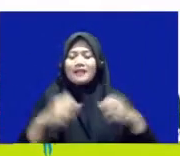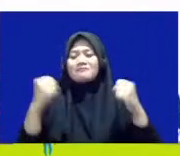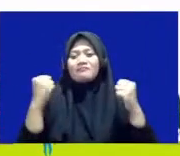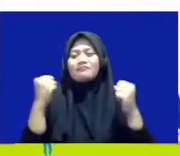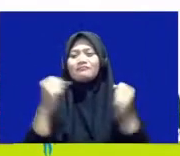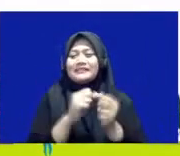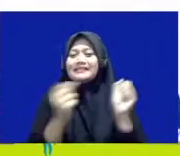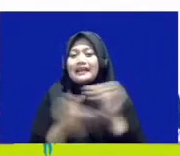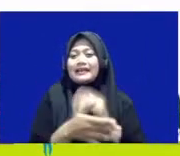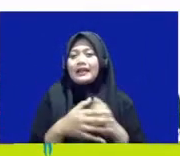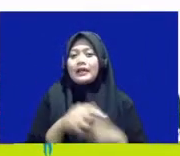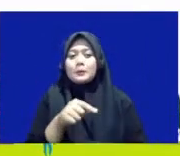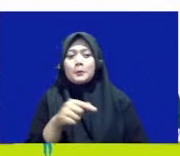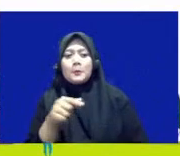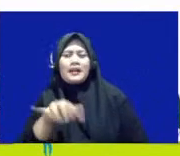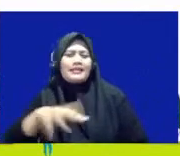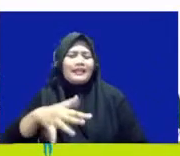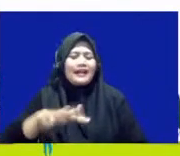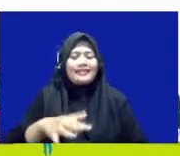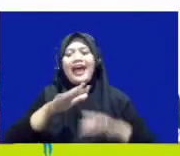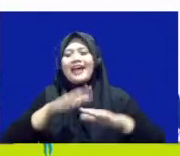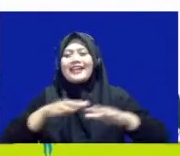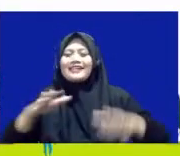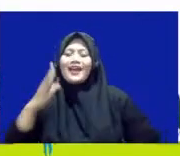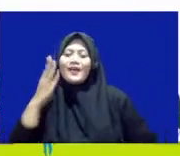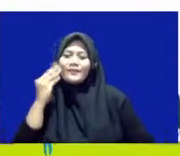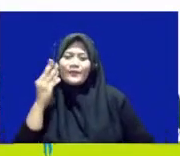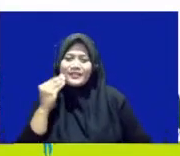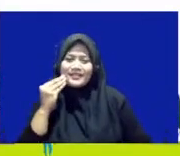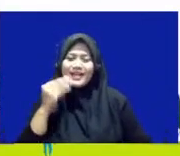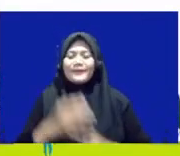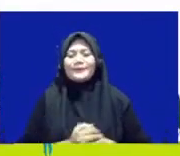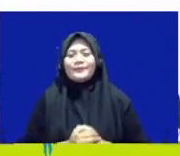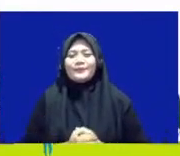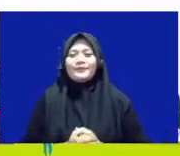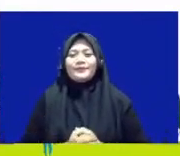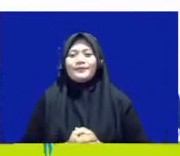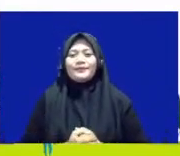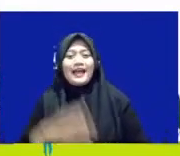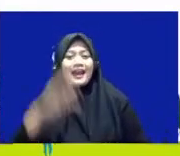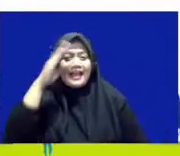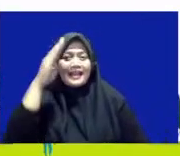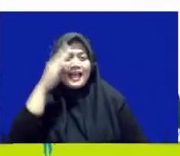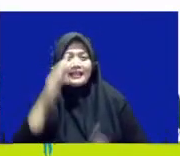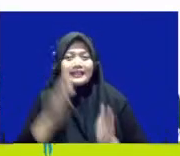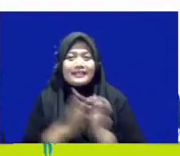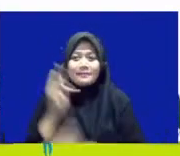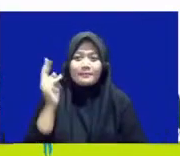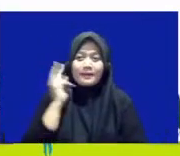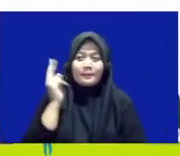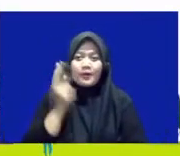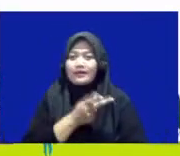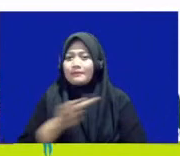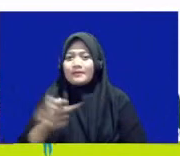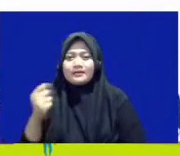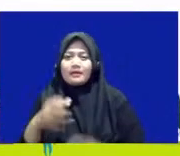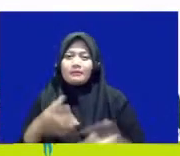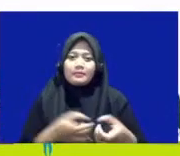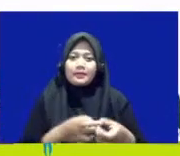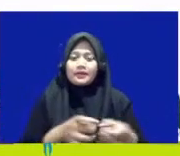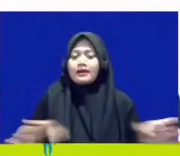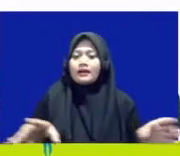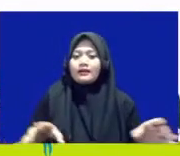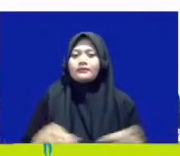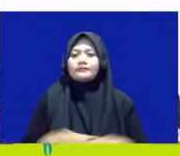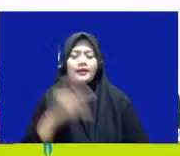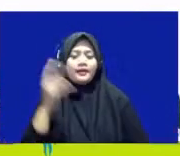adalah anak-anak muda dan ada anak-anak muda, pemuda, ya laki-laki dan perempuan. Kami tidak pernah membedakan laki-laki dan perempuan.